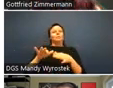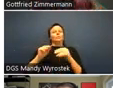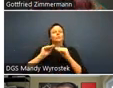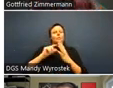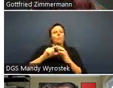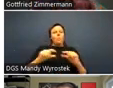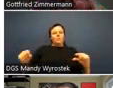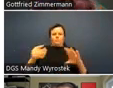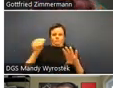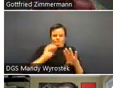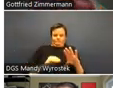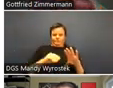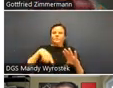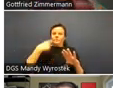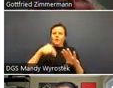so eine Art